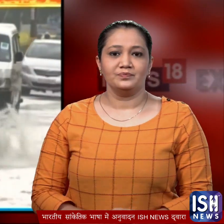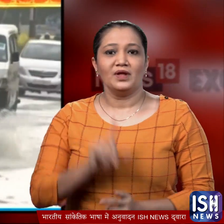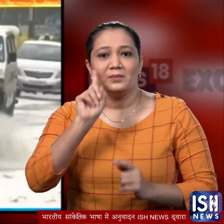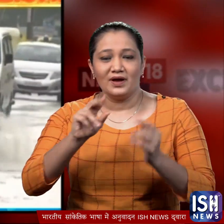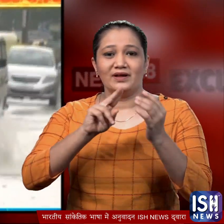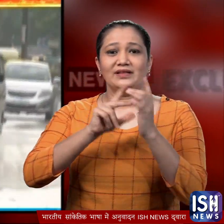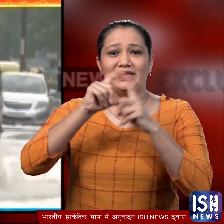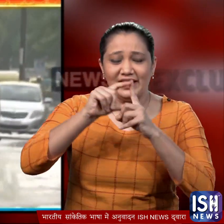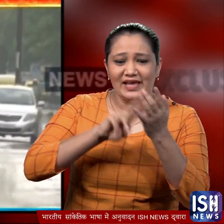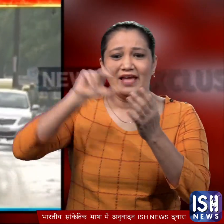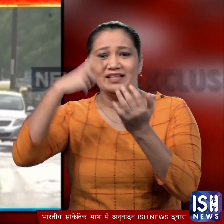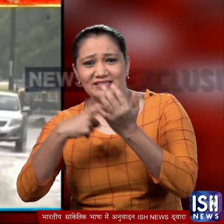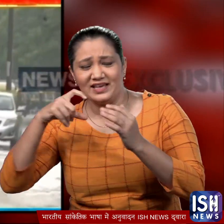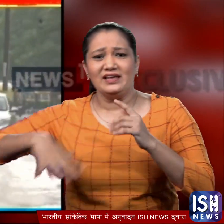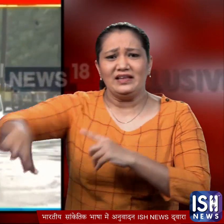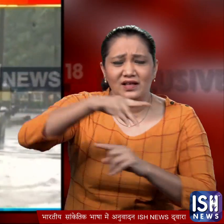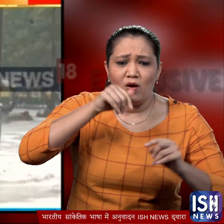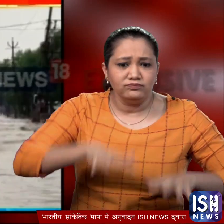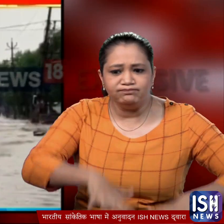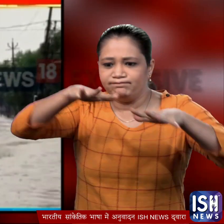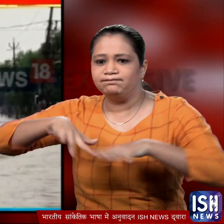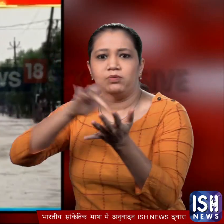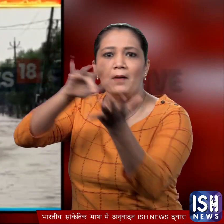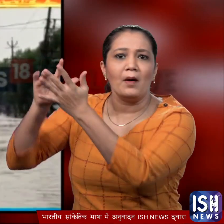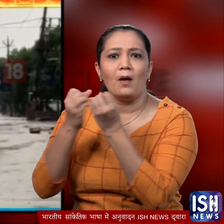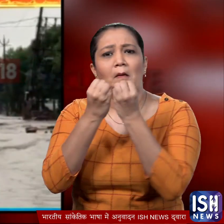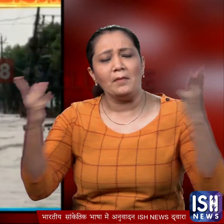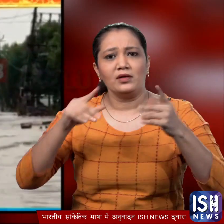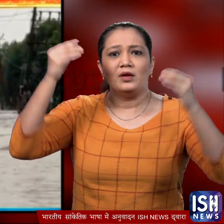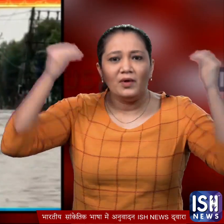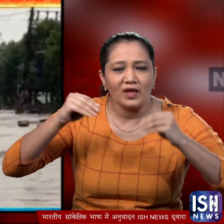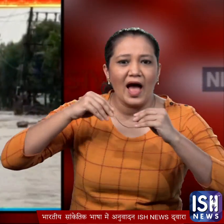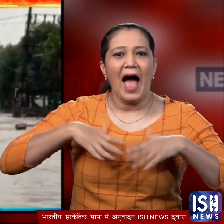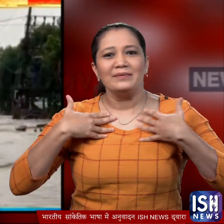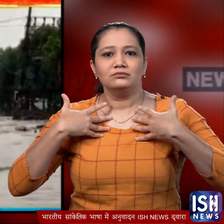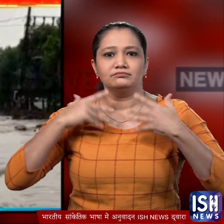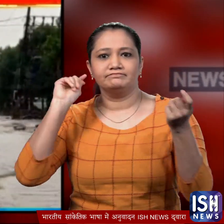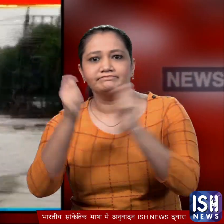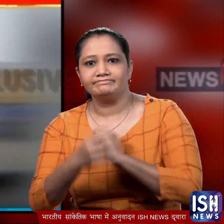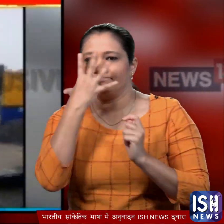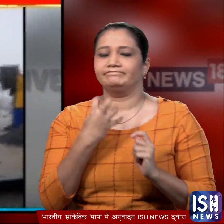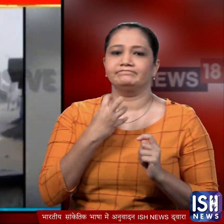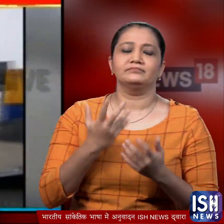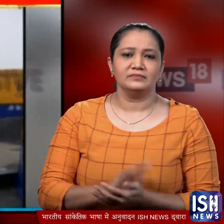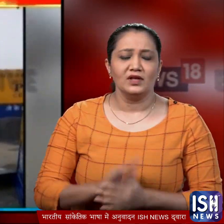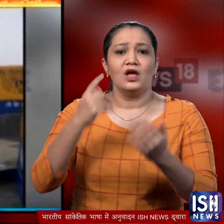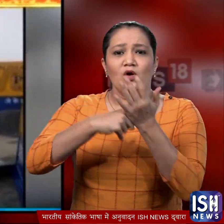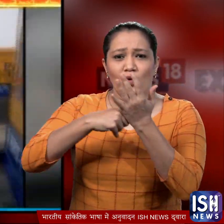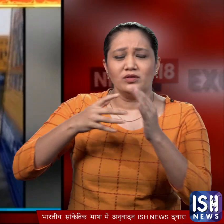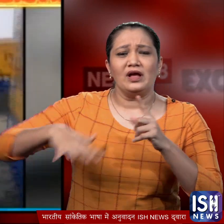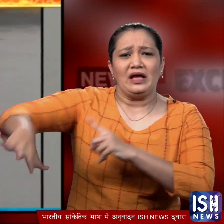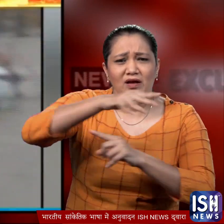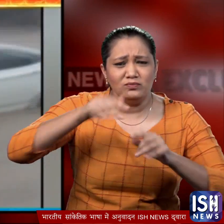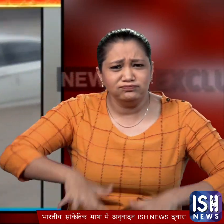लेकिन दिल्ली एनसीआर में जगह जगह हुए जल भराव ने मॉनसून आने की खुशियों पर पानी फेर दिया। दिल्ली के पास हरियाणा के रोहतक में तो सड़कों पर